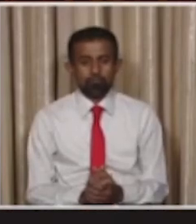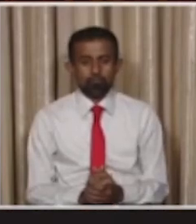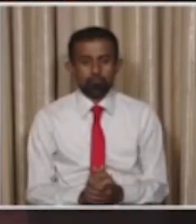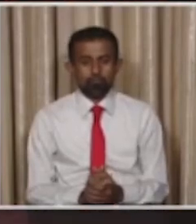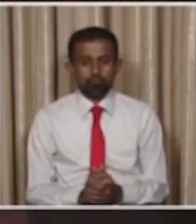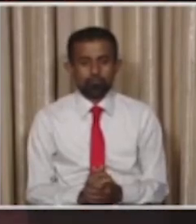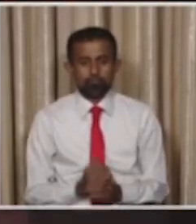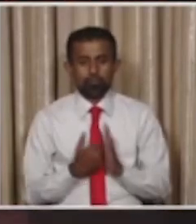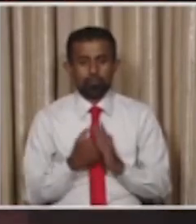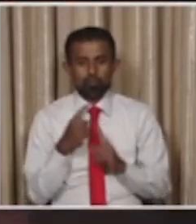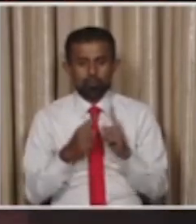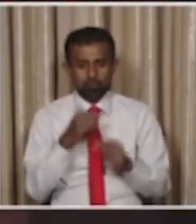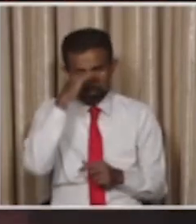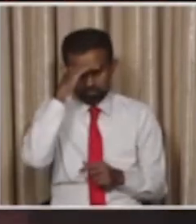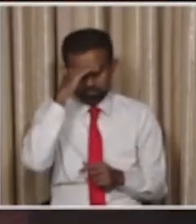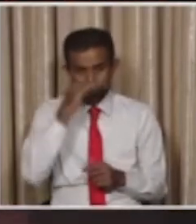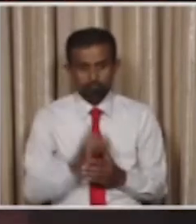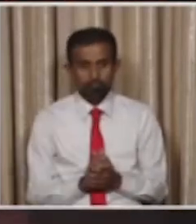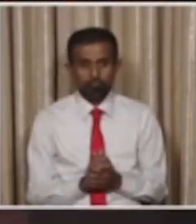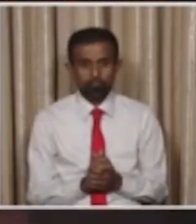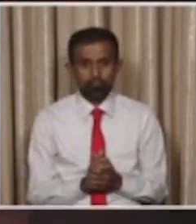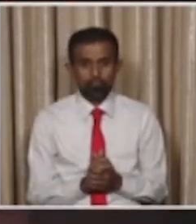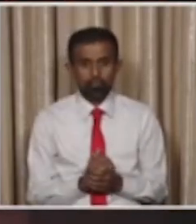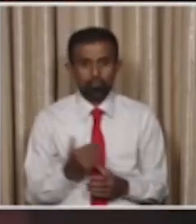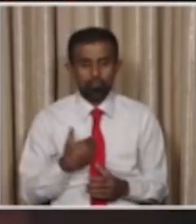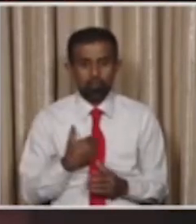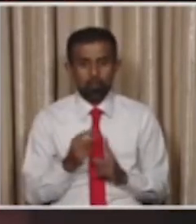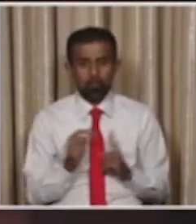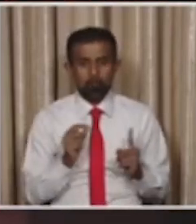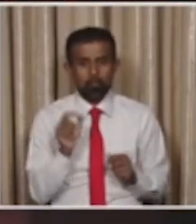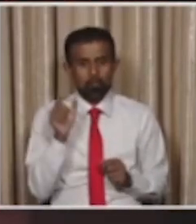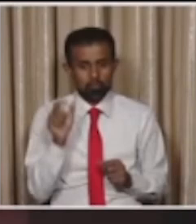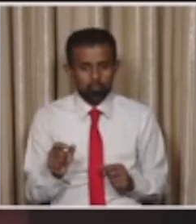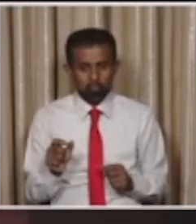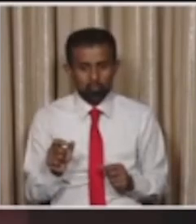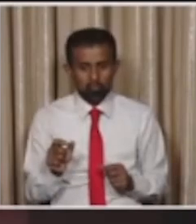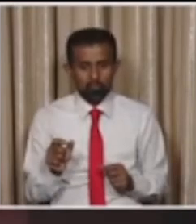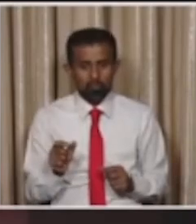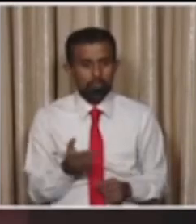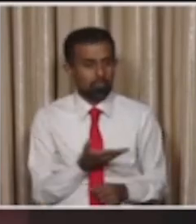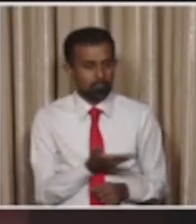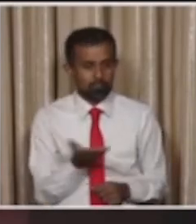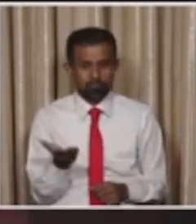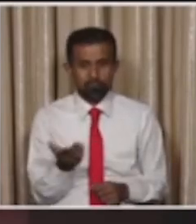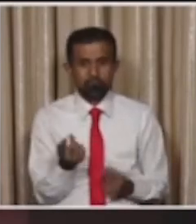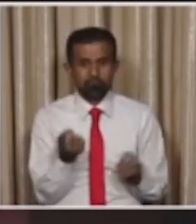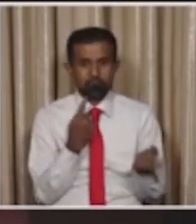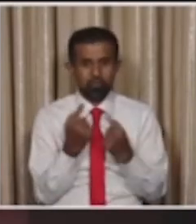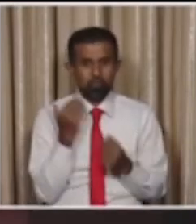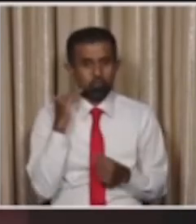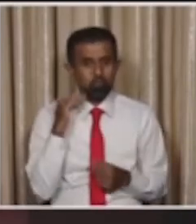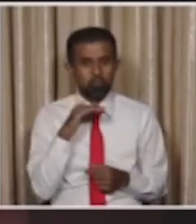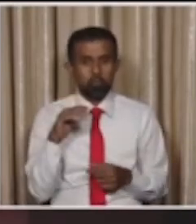ගරු කතානායකතුමනි, ඇත්ත වශයෙන්ම අපේ මන්ත්‍රීවරුත් මෙතන ඉස්මතු කරන්නේ ජනතාවගේ